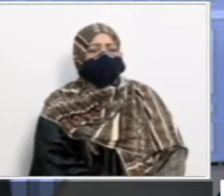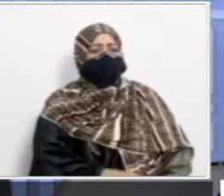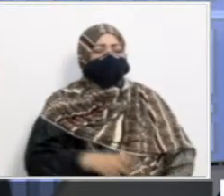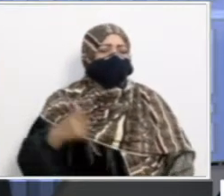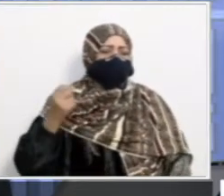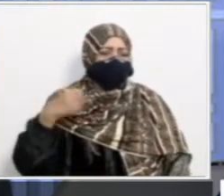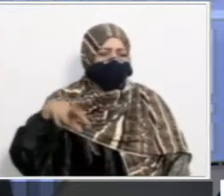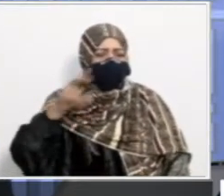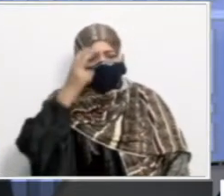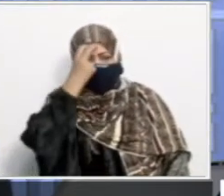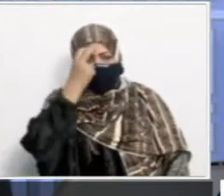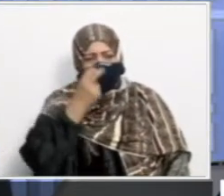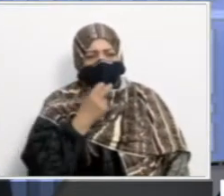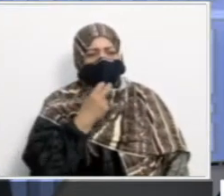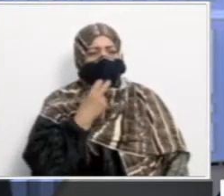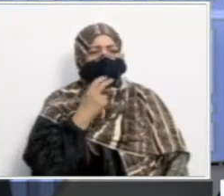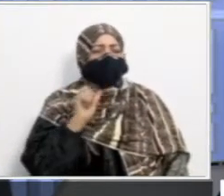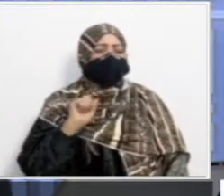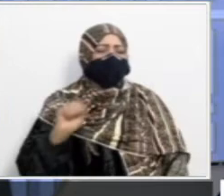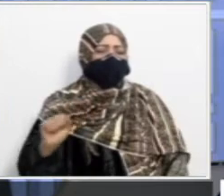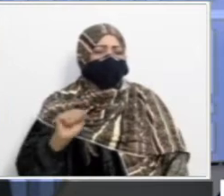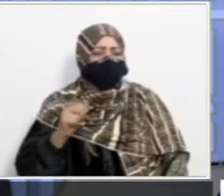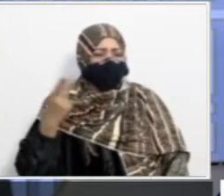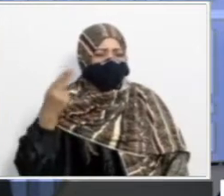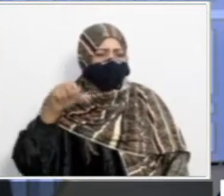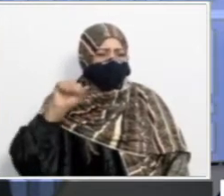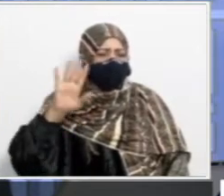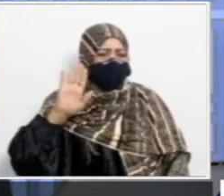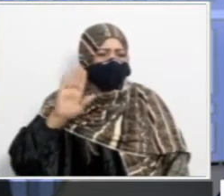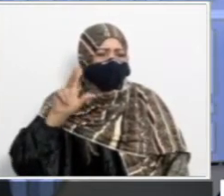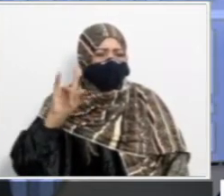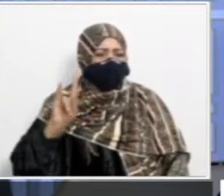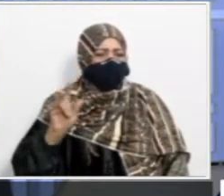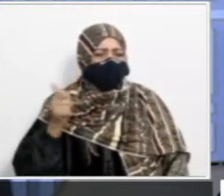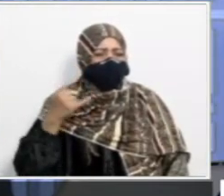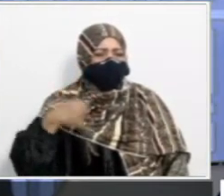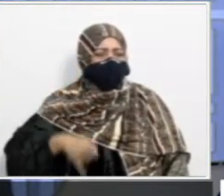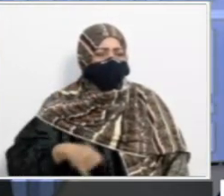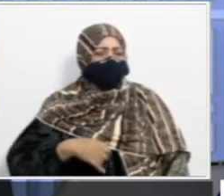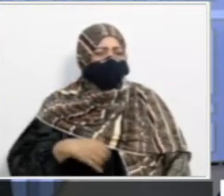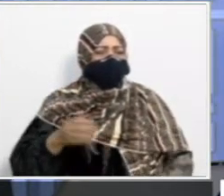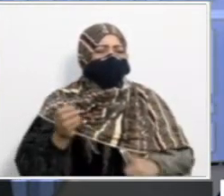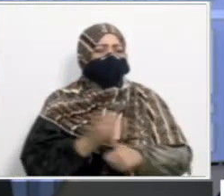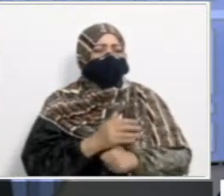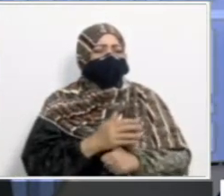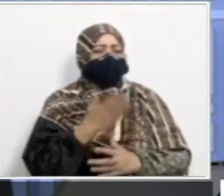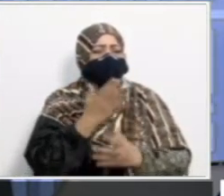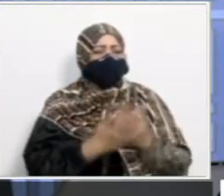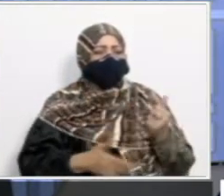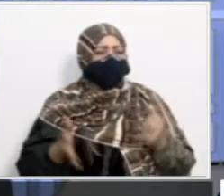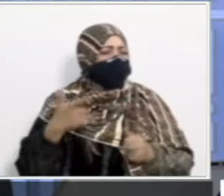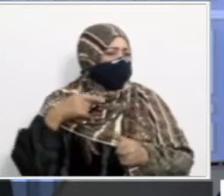عندي أخي بيزوج صغارة، فنويت في خاطري أن بنعطيه مال يستعين به